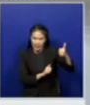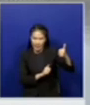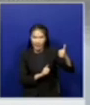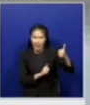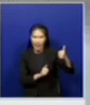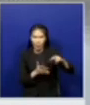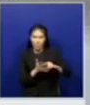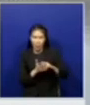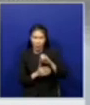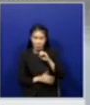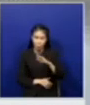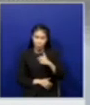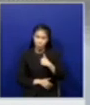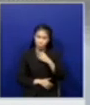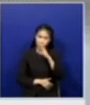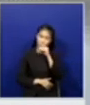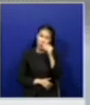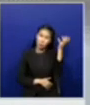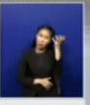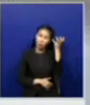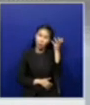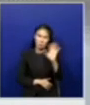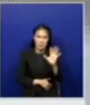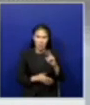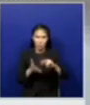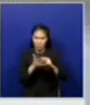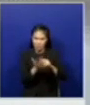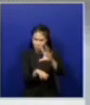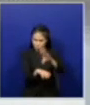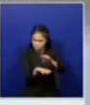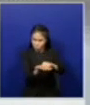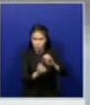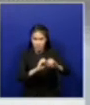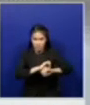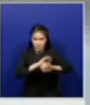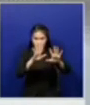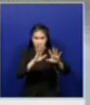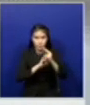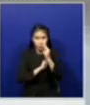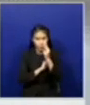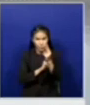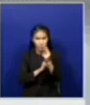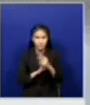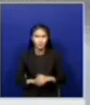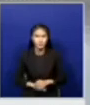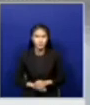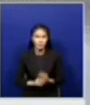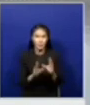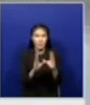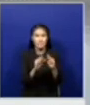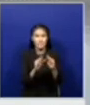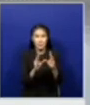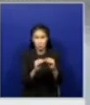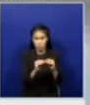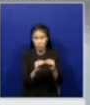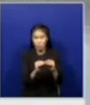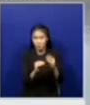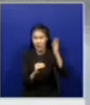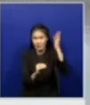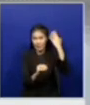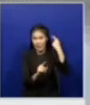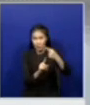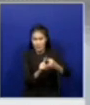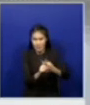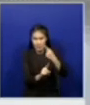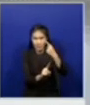อยๆแต่เป็นข้อมูลเชิงประจักษ์กล่าวคือในการประชุมสภาผู้แทนราษฎรเมื่อ23มกรา